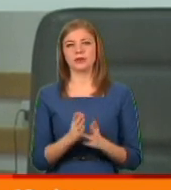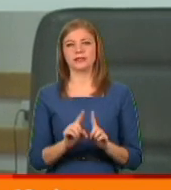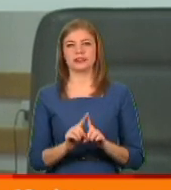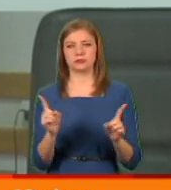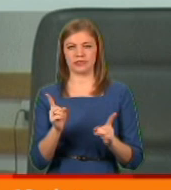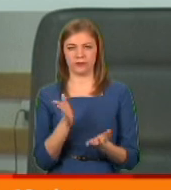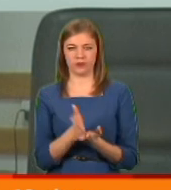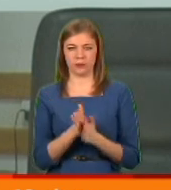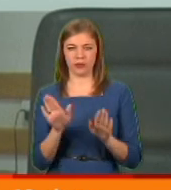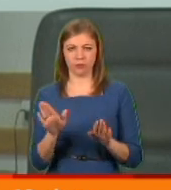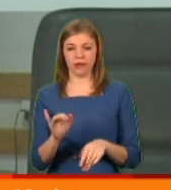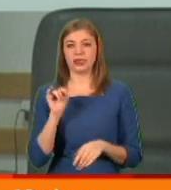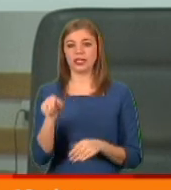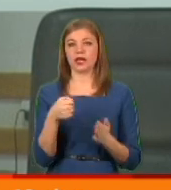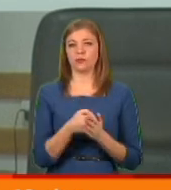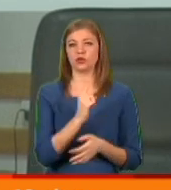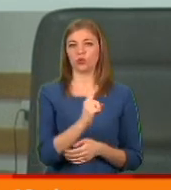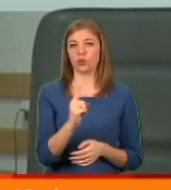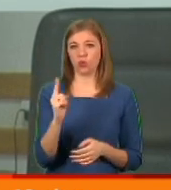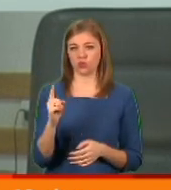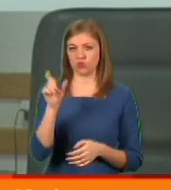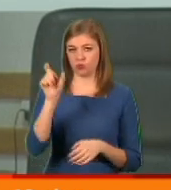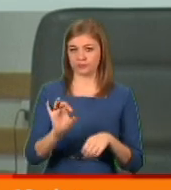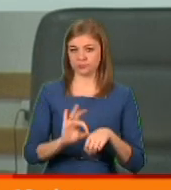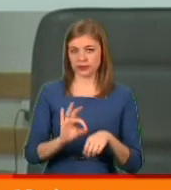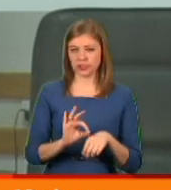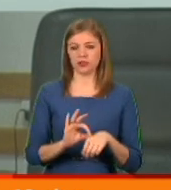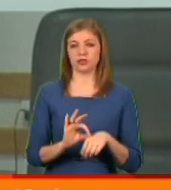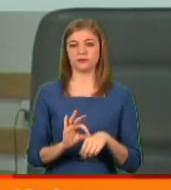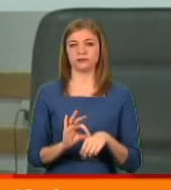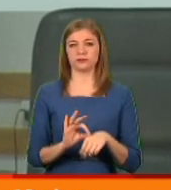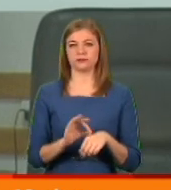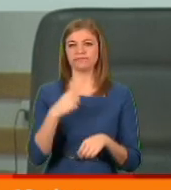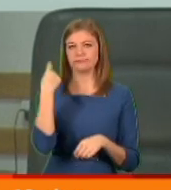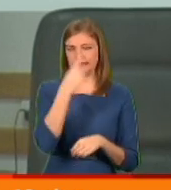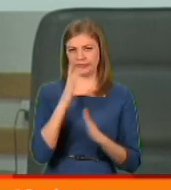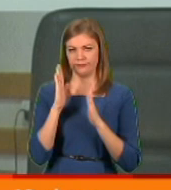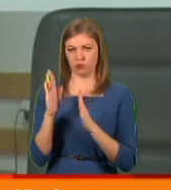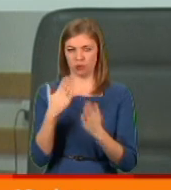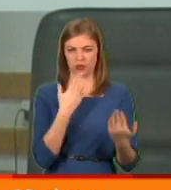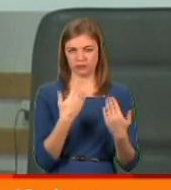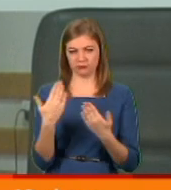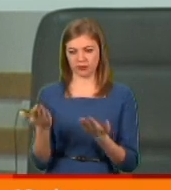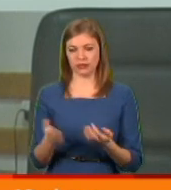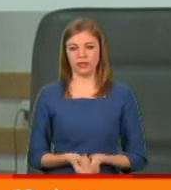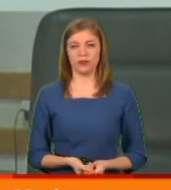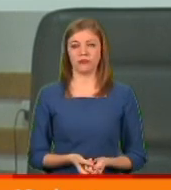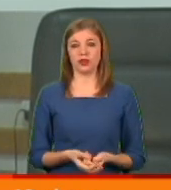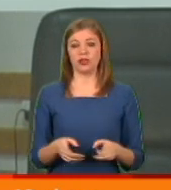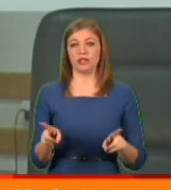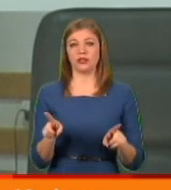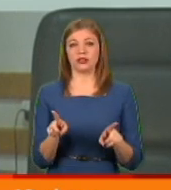специфіка перебування і там до кожного пацієнта індивідуальний підхід.